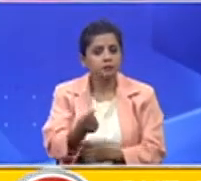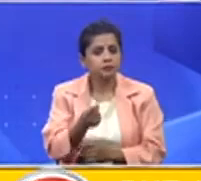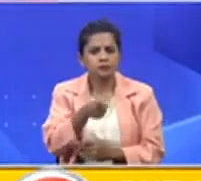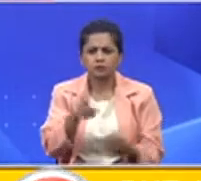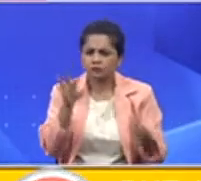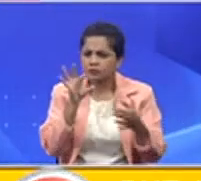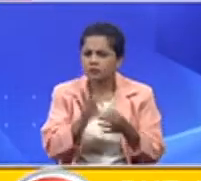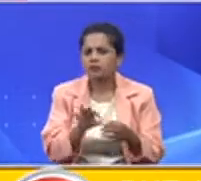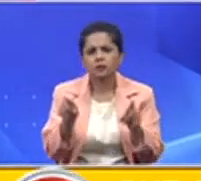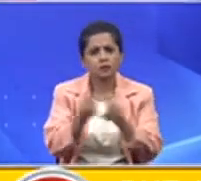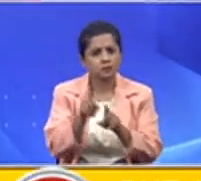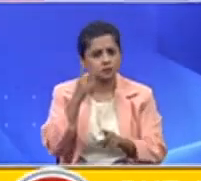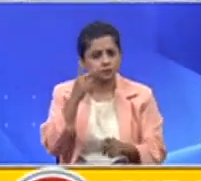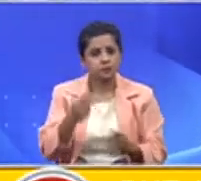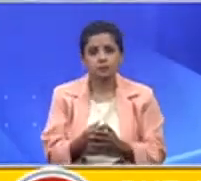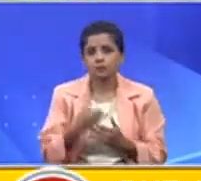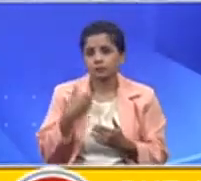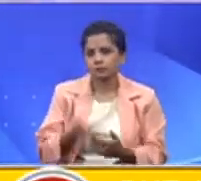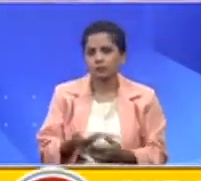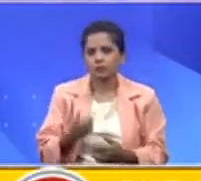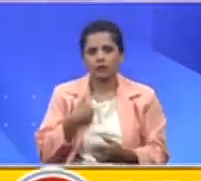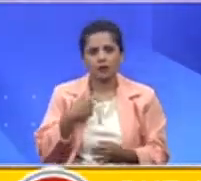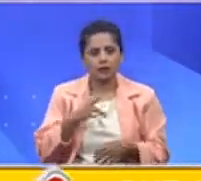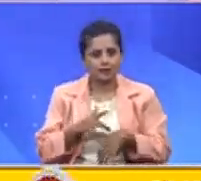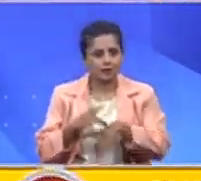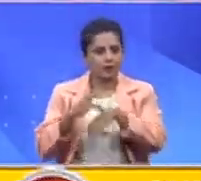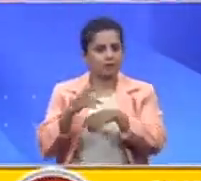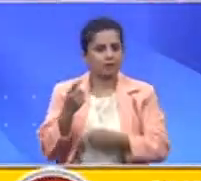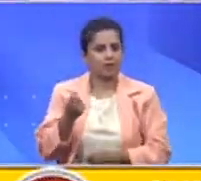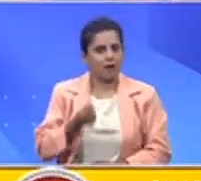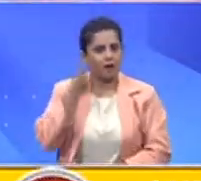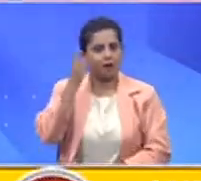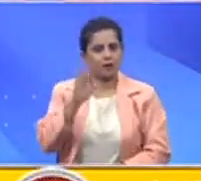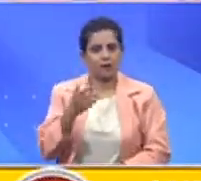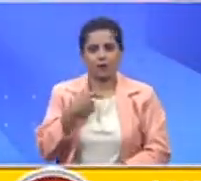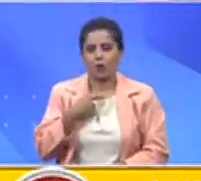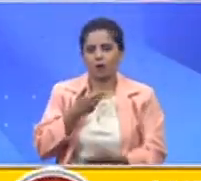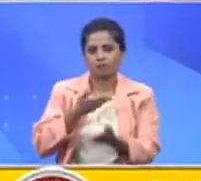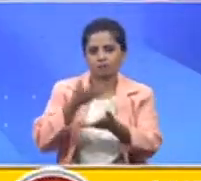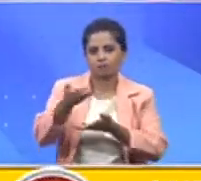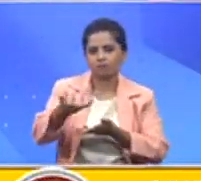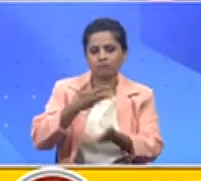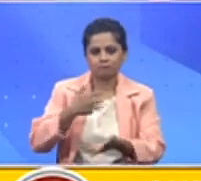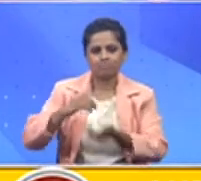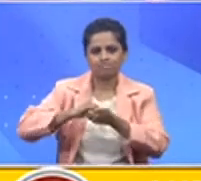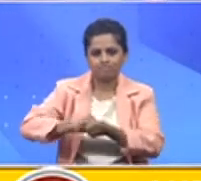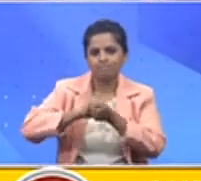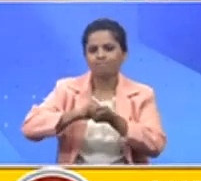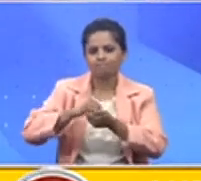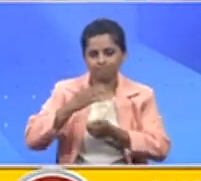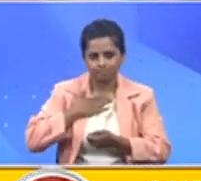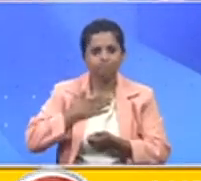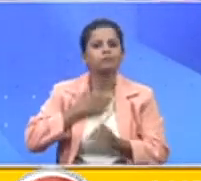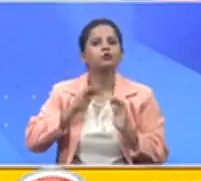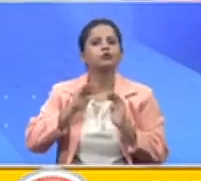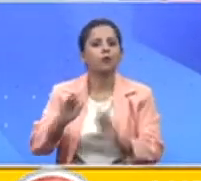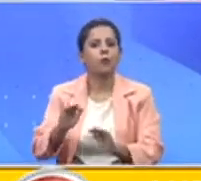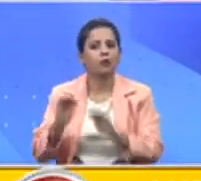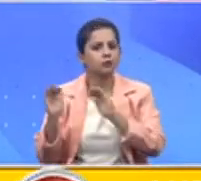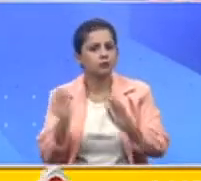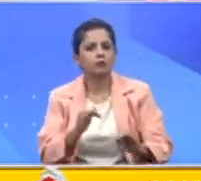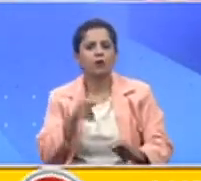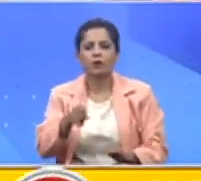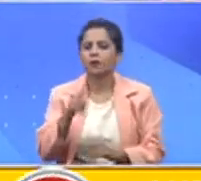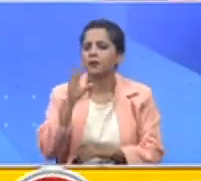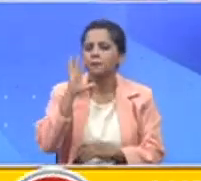साथ ही हमारी सम्वेदन सिल्का और एक दूसरे का हाथ थामने की भावना उतनी